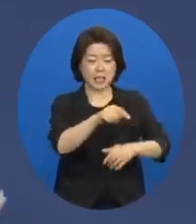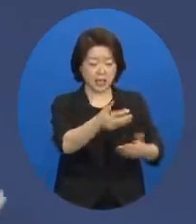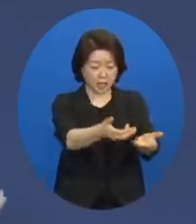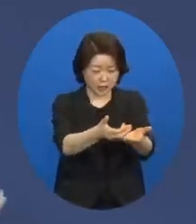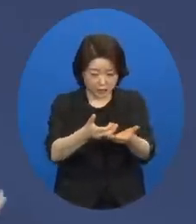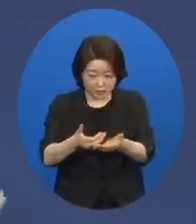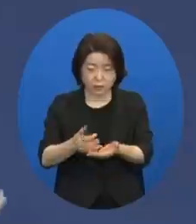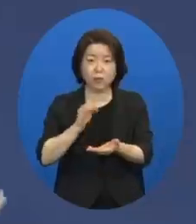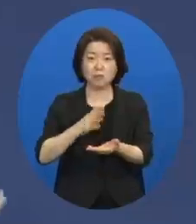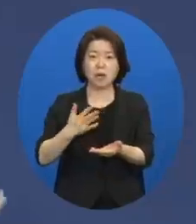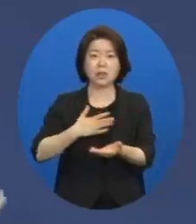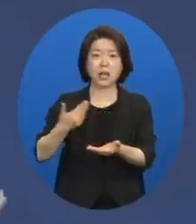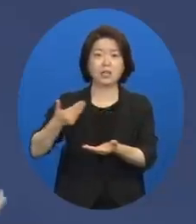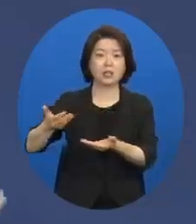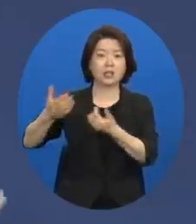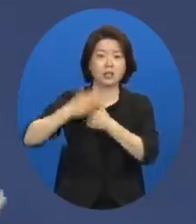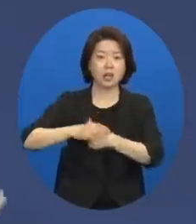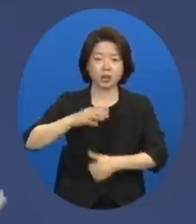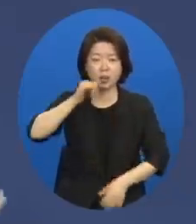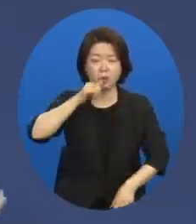몇 개밖에는 남지 않았어요.